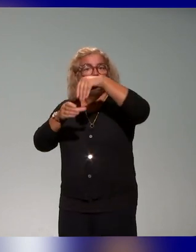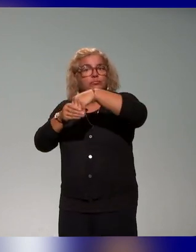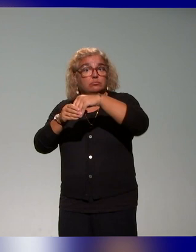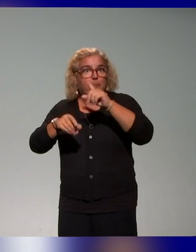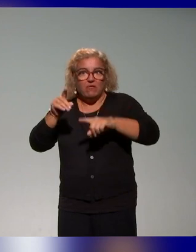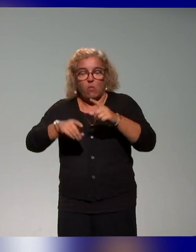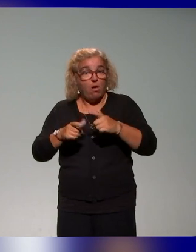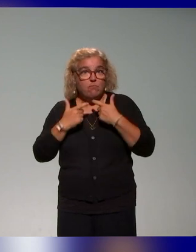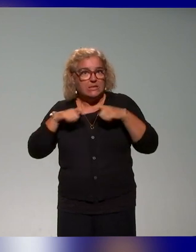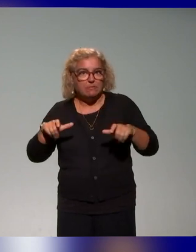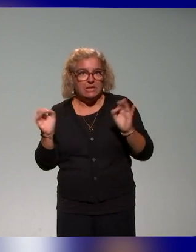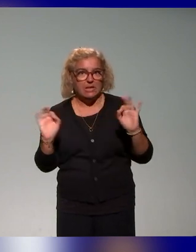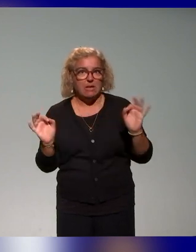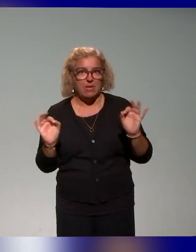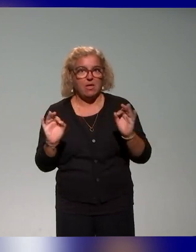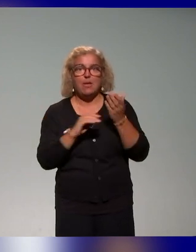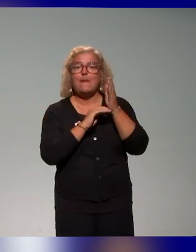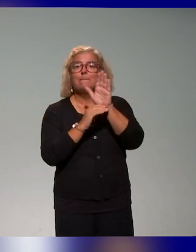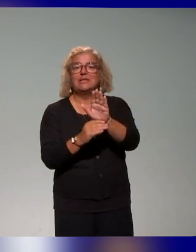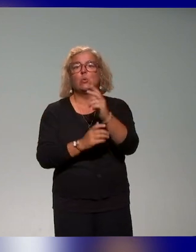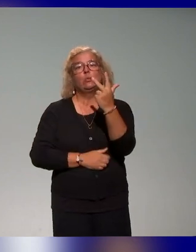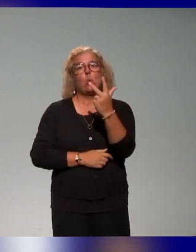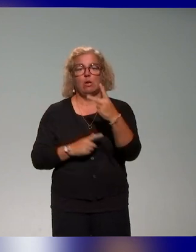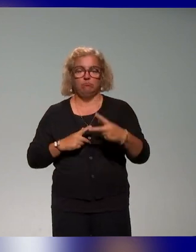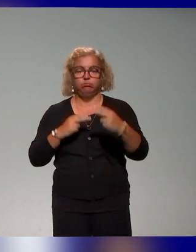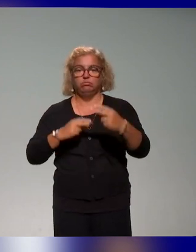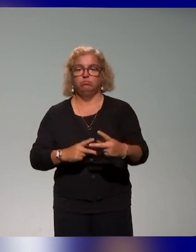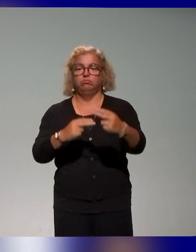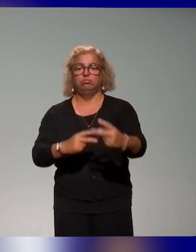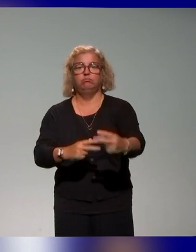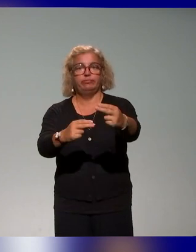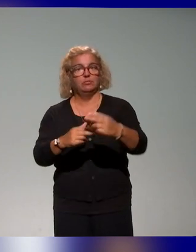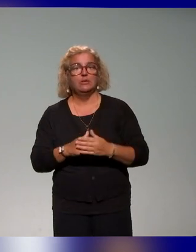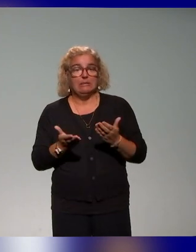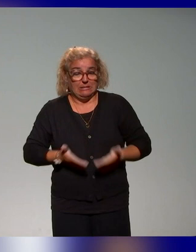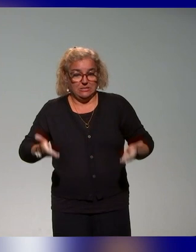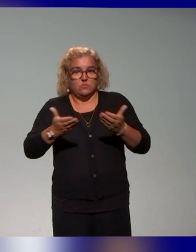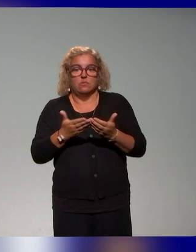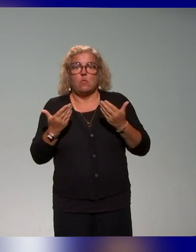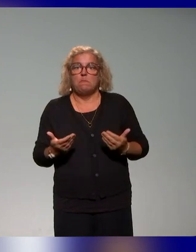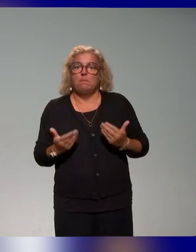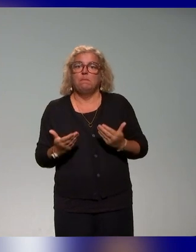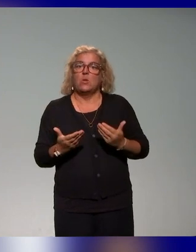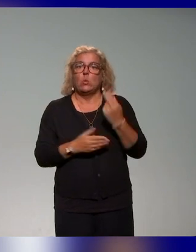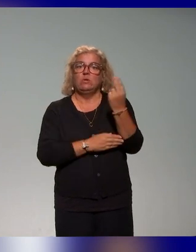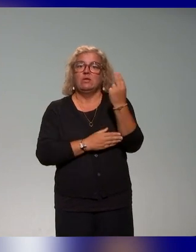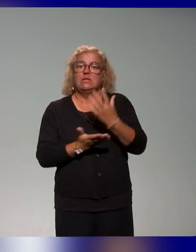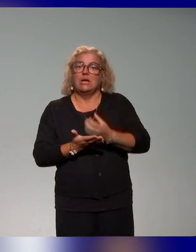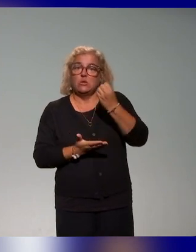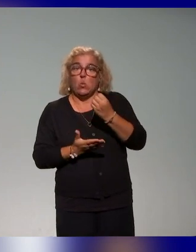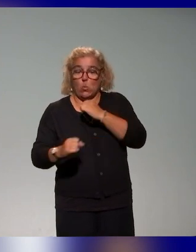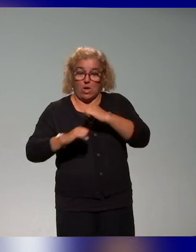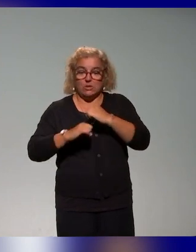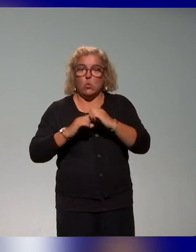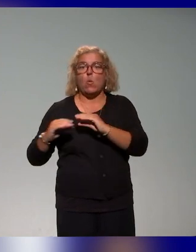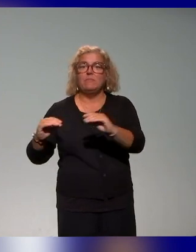inaccessible. Je vais vous présenter en trois étapes, hein, l'état des lieux de ce qu'il y a à l'Université de La Réunion, les actions qui sont mises en